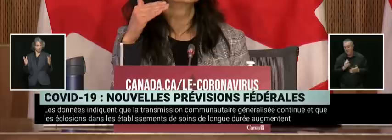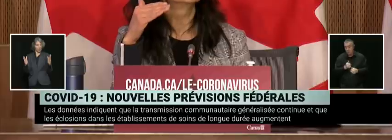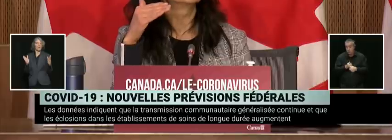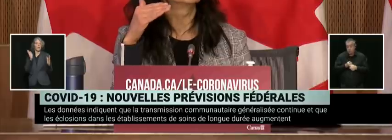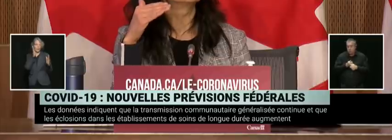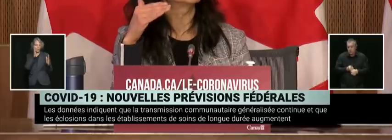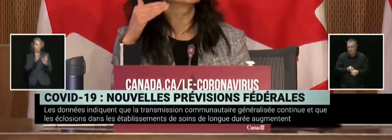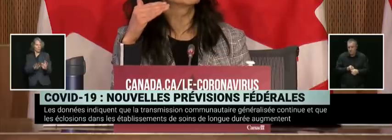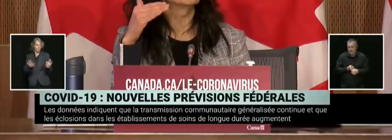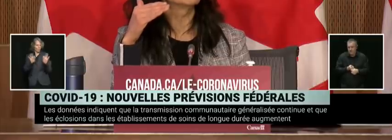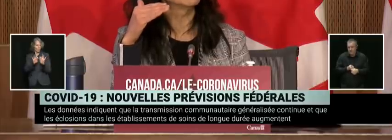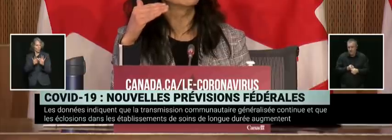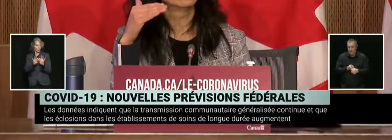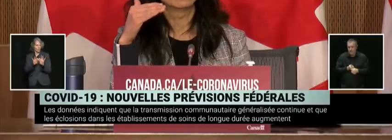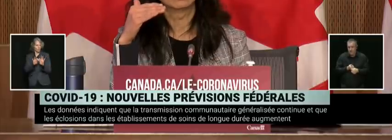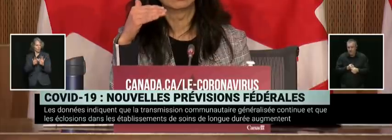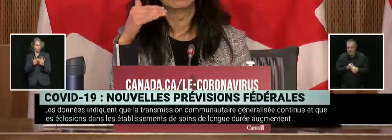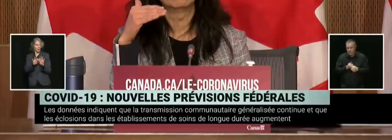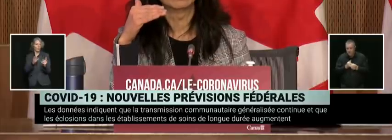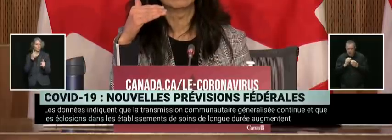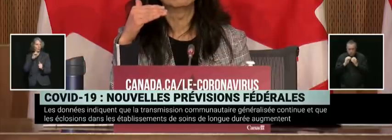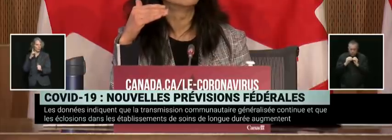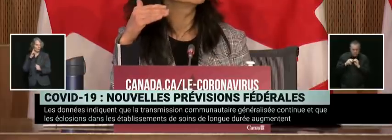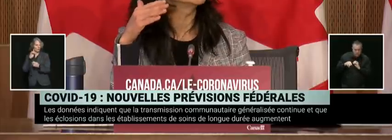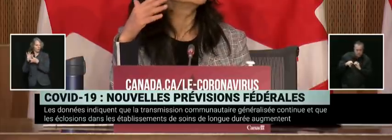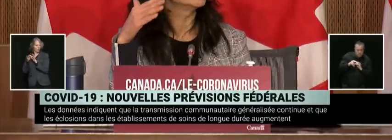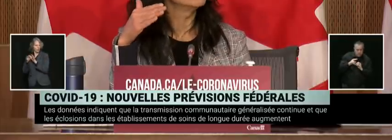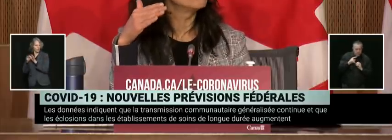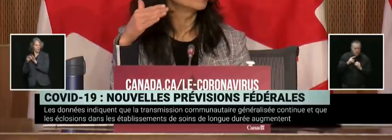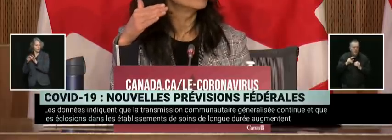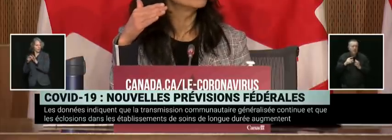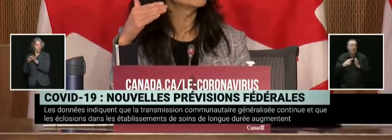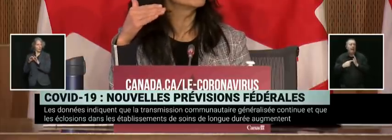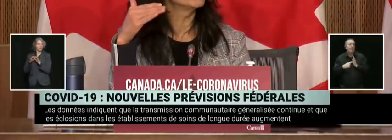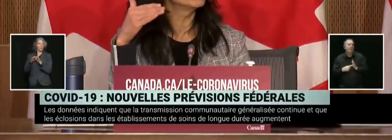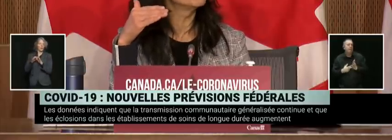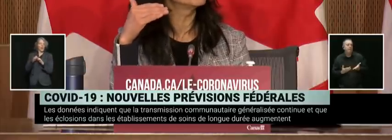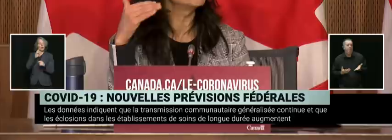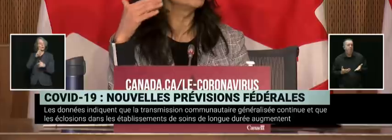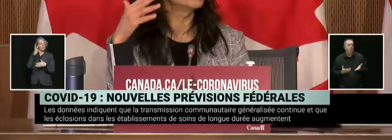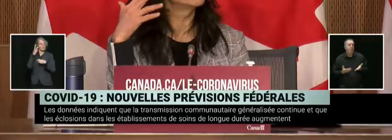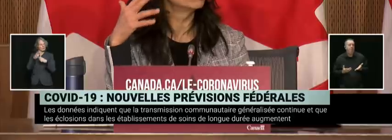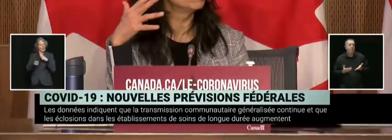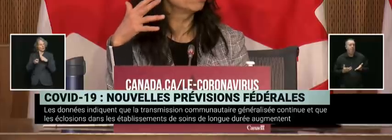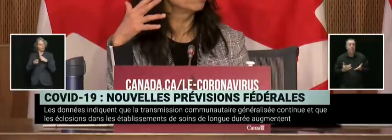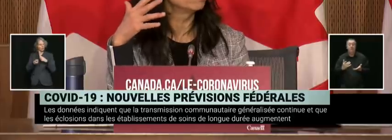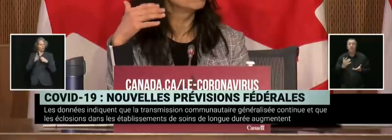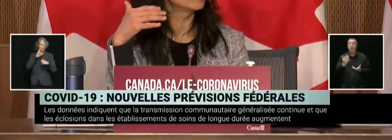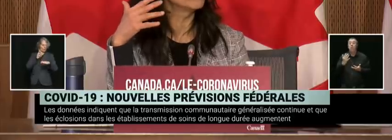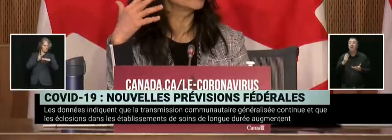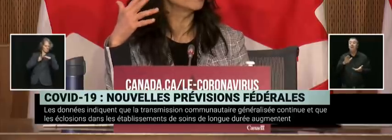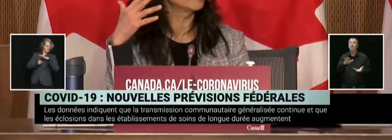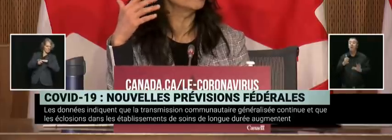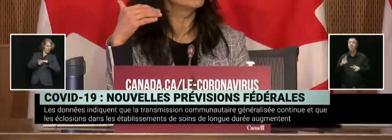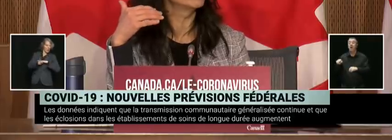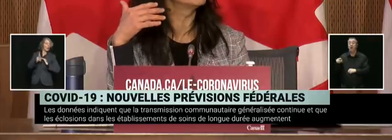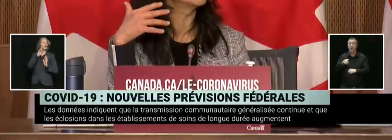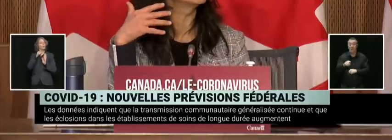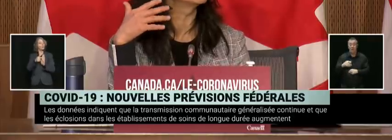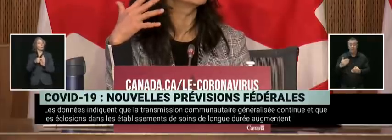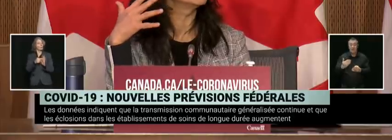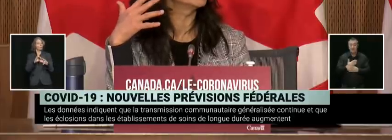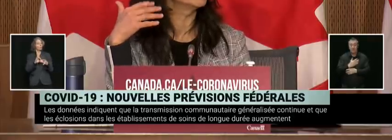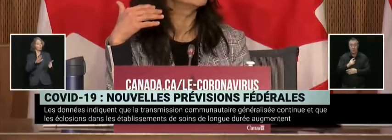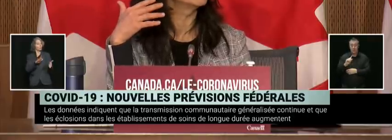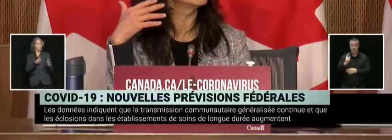pour, par exemple, la mortalité. Parce que le premier groupe pour les vaccins sont les